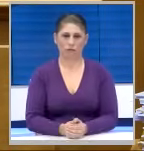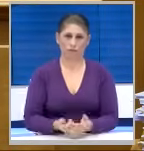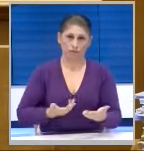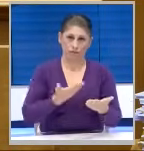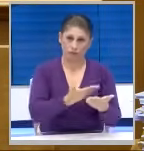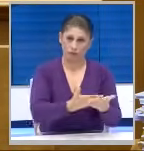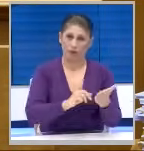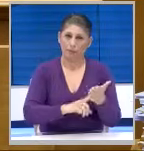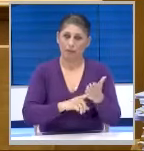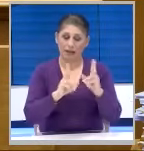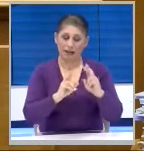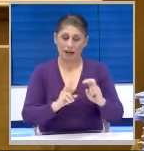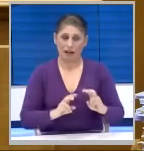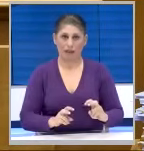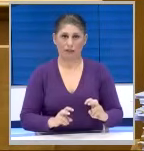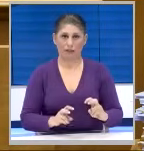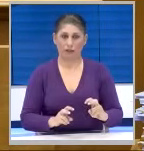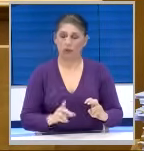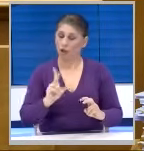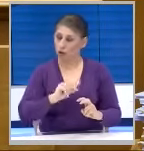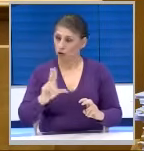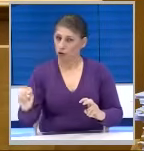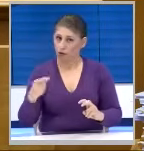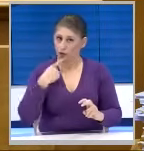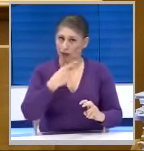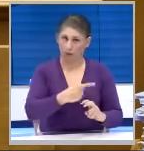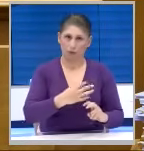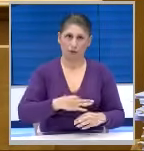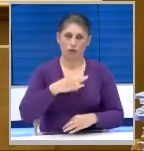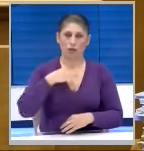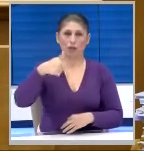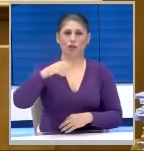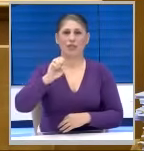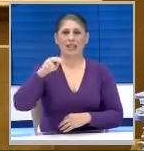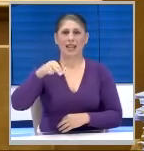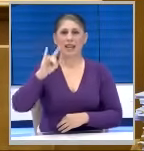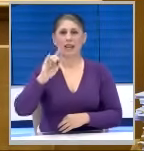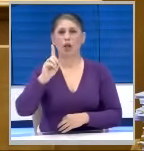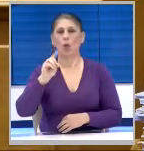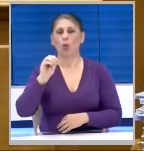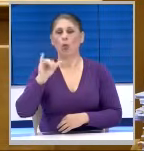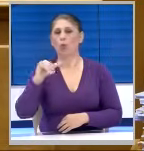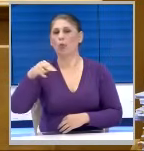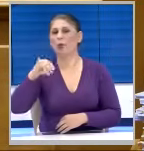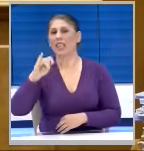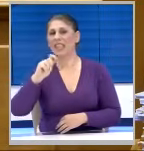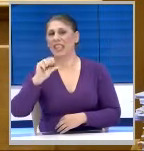θα πρέπει να ελεγχθεί το ίδιο έχει καταθέσει και ο κύριος γενηδουνιας έχουν